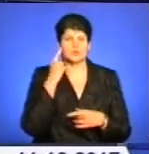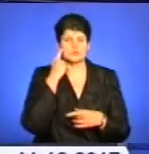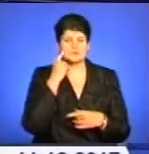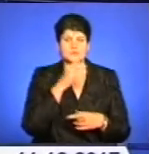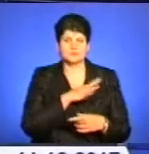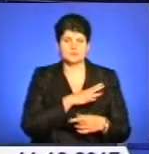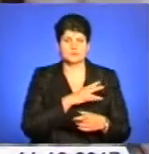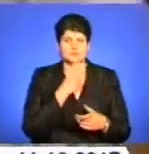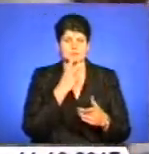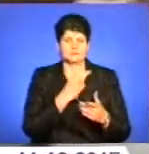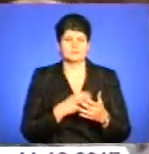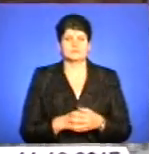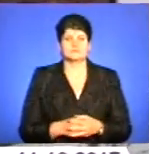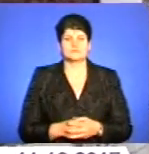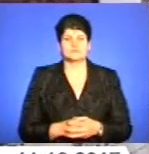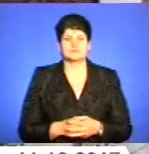знімальна група.